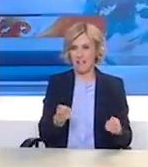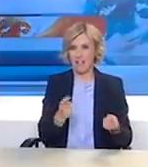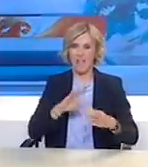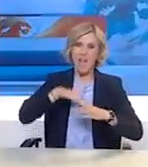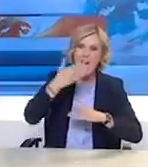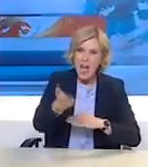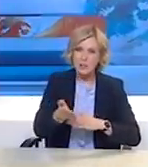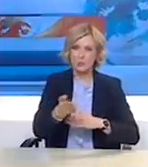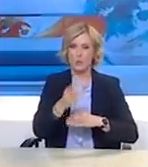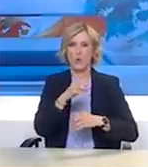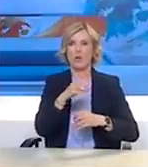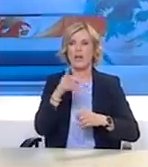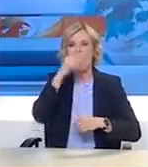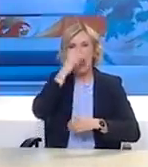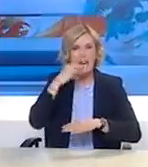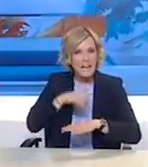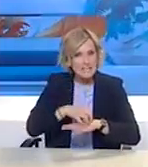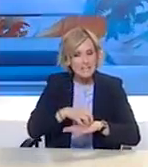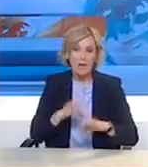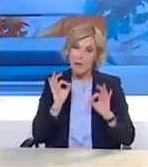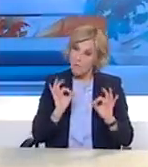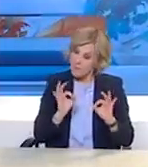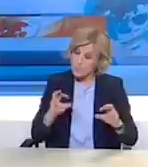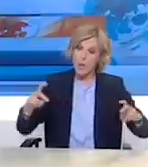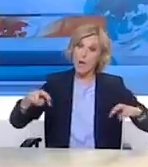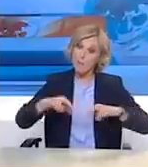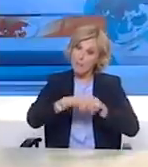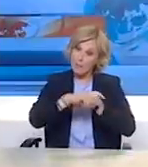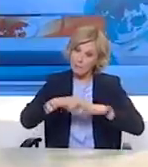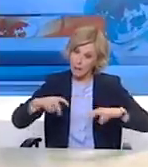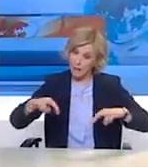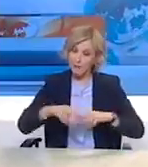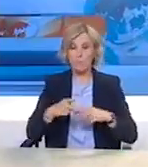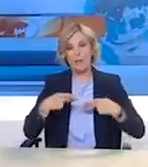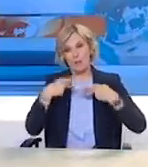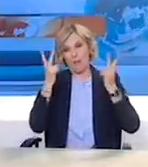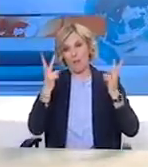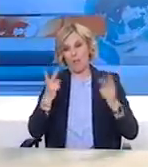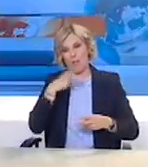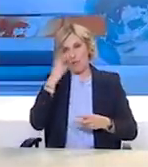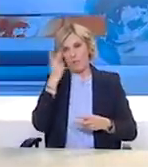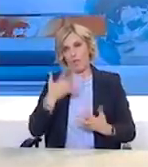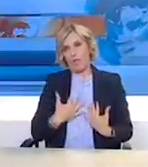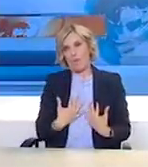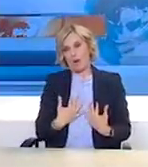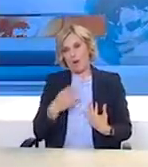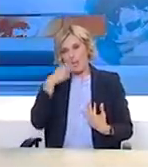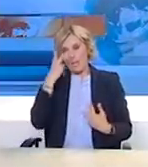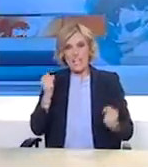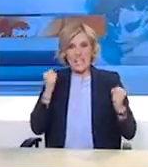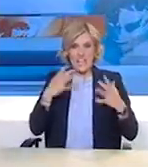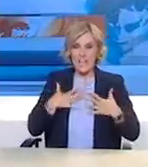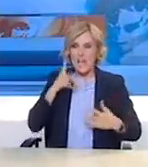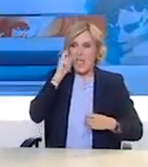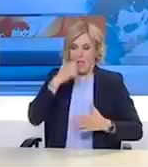συγχρονισμού. Βεβαίως και πρέπει να περπατήσουμε, το δικαιούμαστε κιόλα να περπατήσουμε στον εαυτό μας, στην υγεία